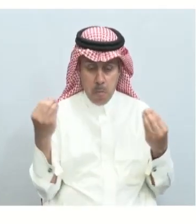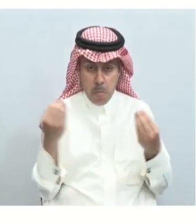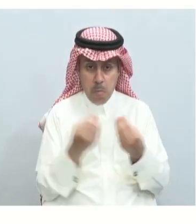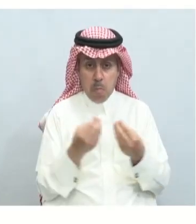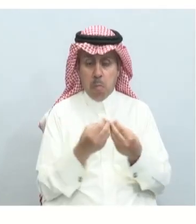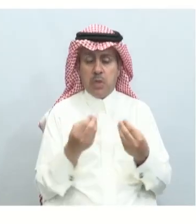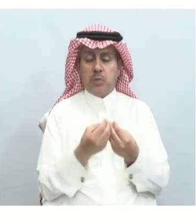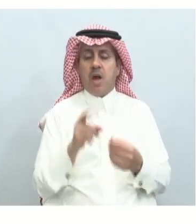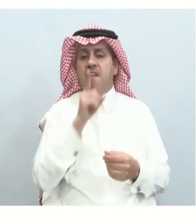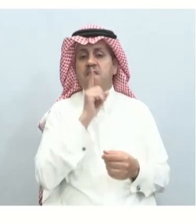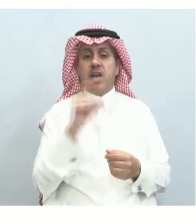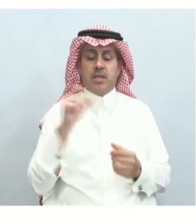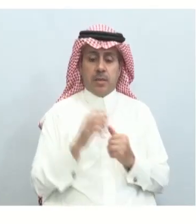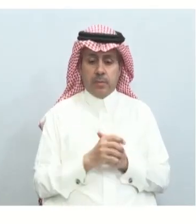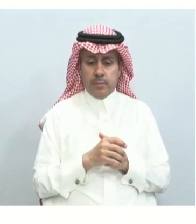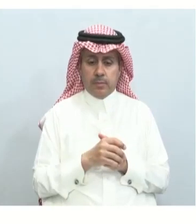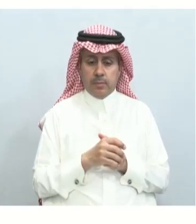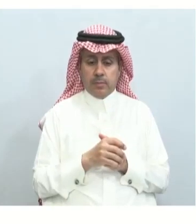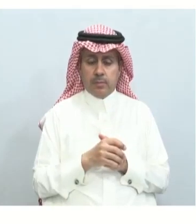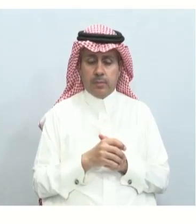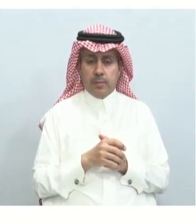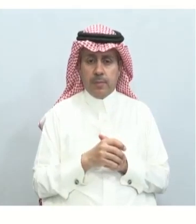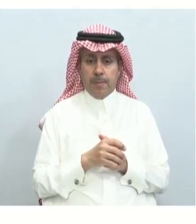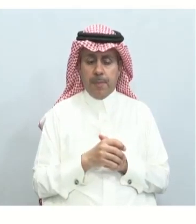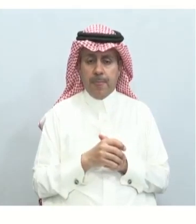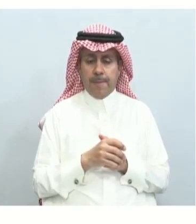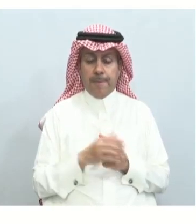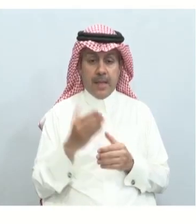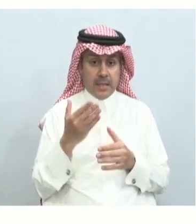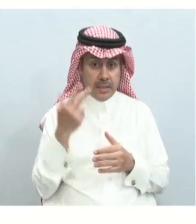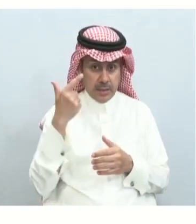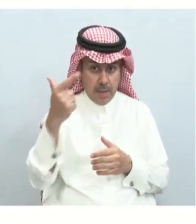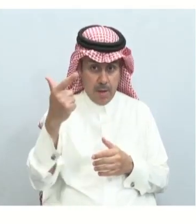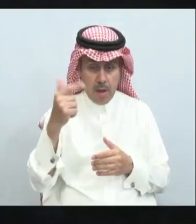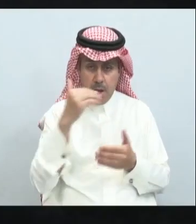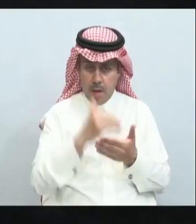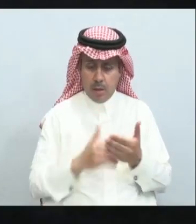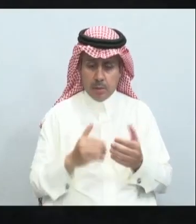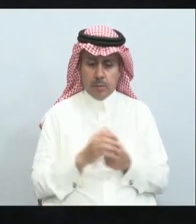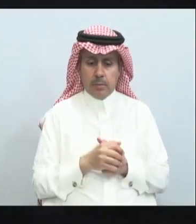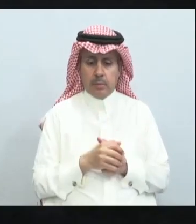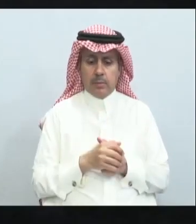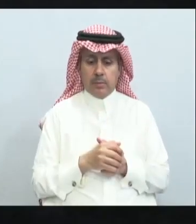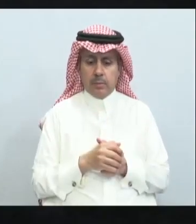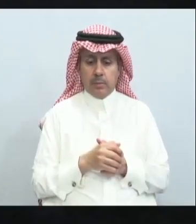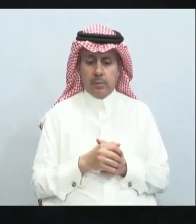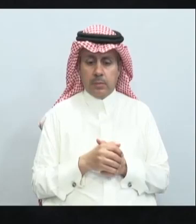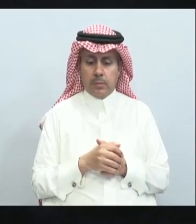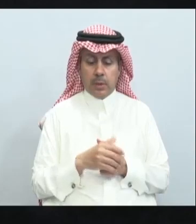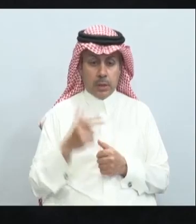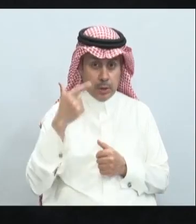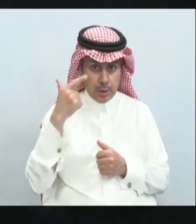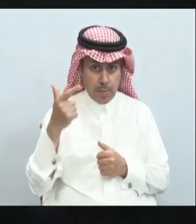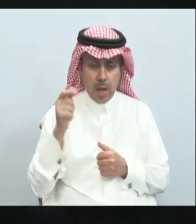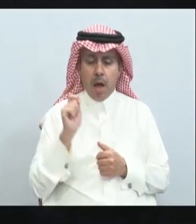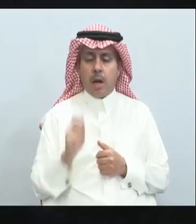الاسلامي اذا هذه بمعنى نقول انها سبع حالات اذا هناك سبعه